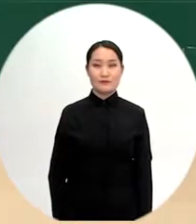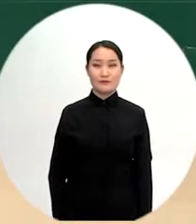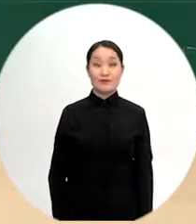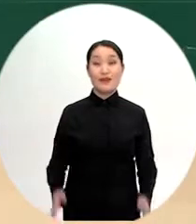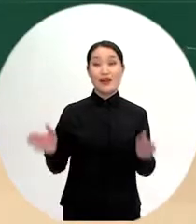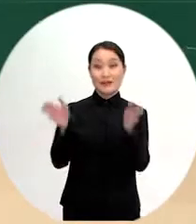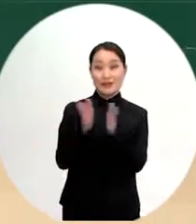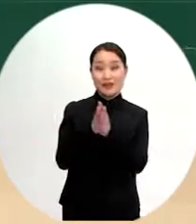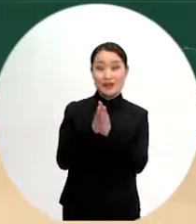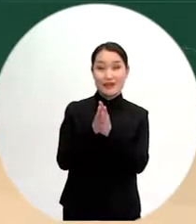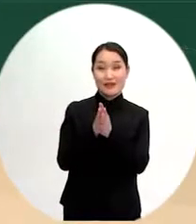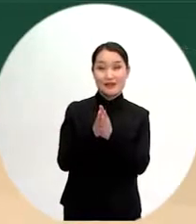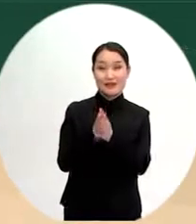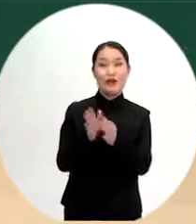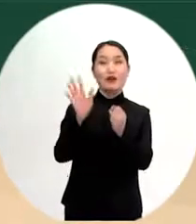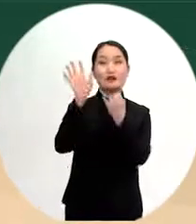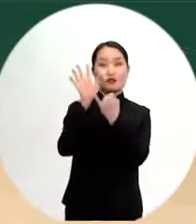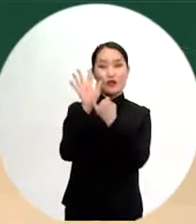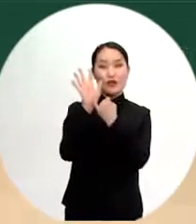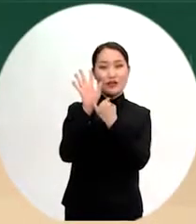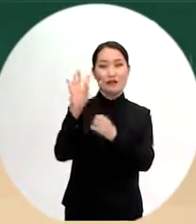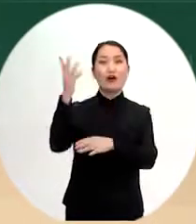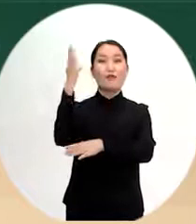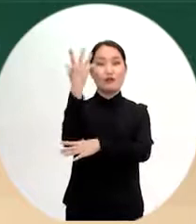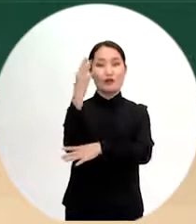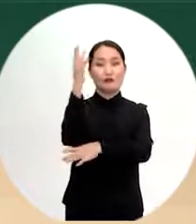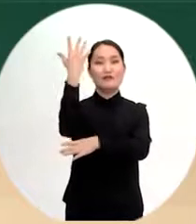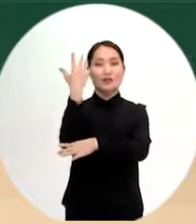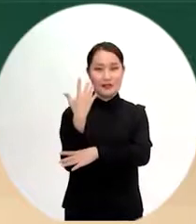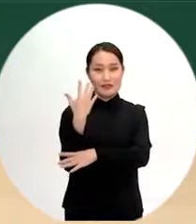Тэд хамтдаа 6 мод тарьжээ.